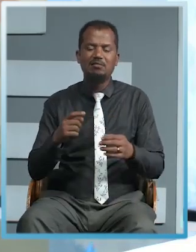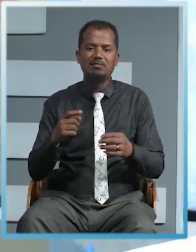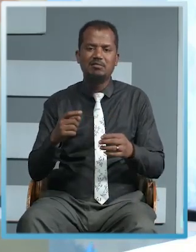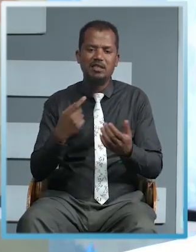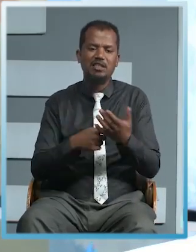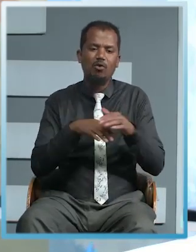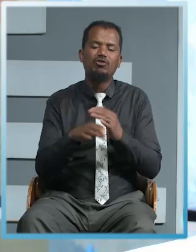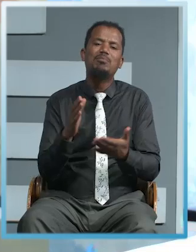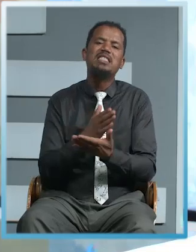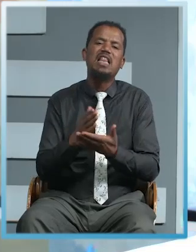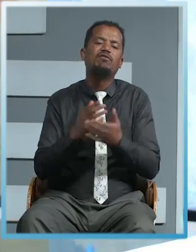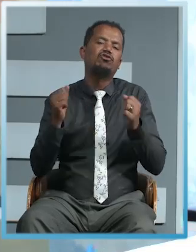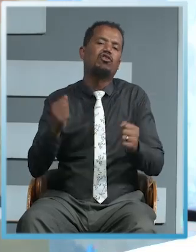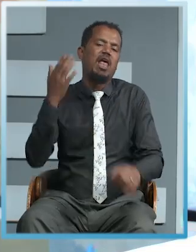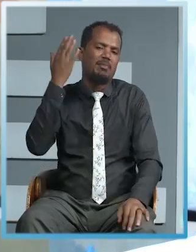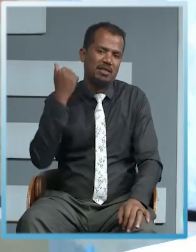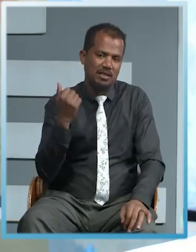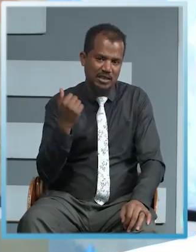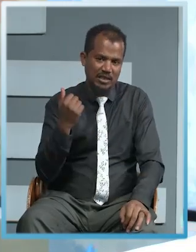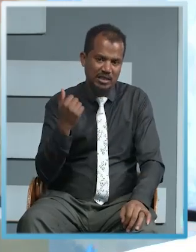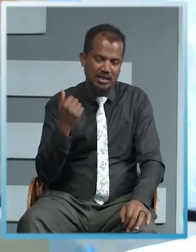ውስጥ መሳተፍ ይችላል ነበር ማለት ነው።